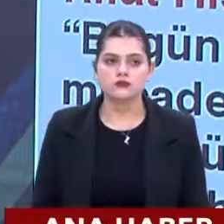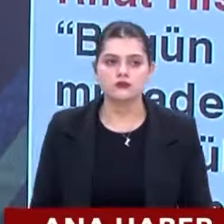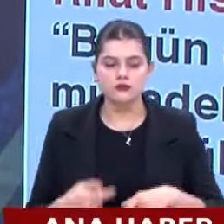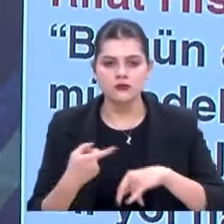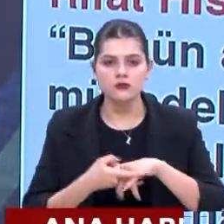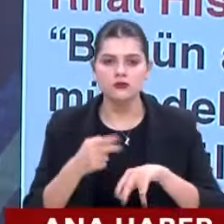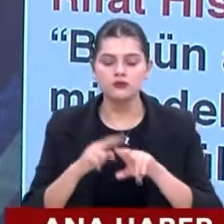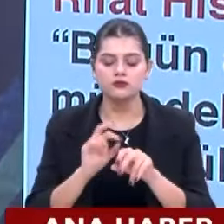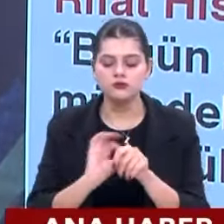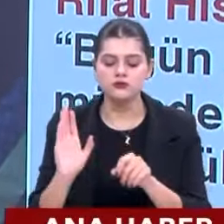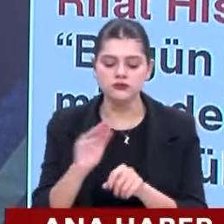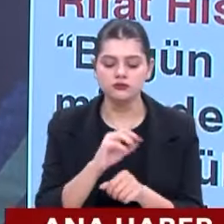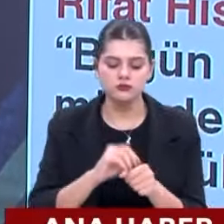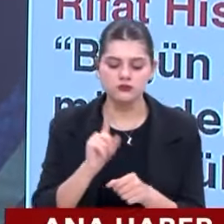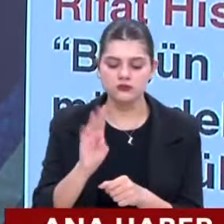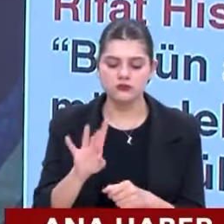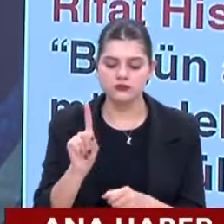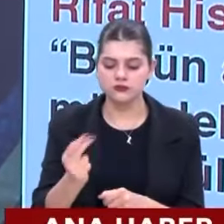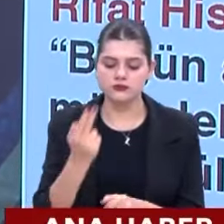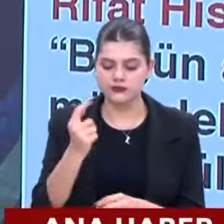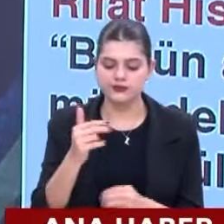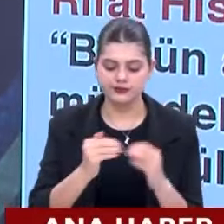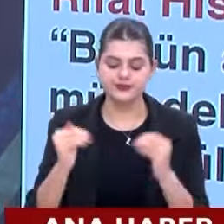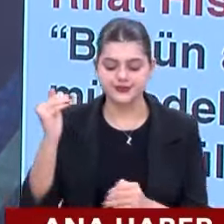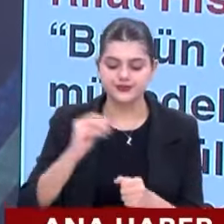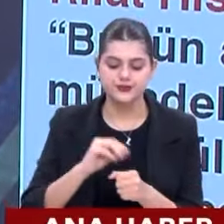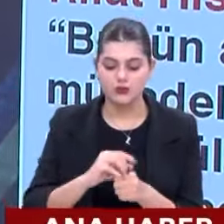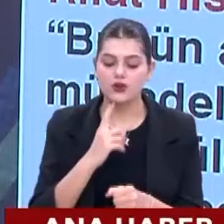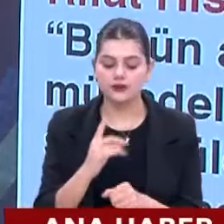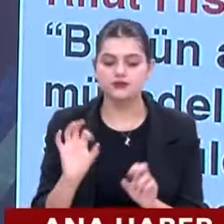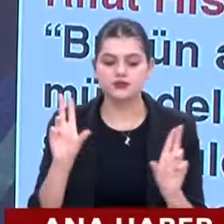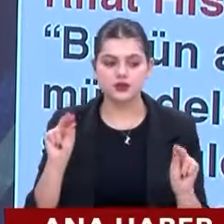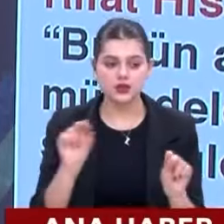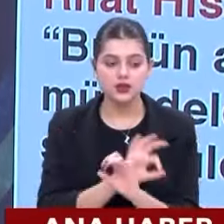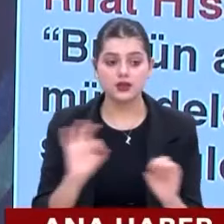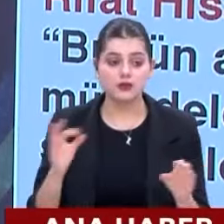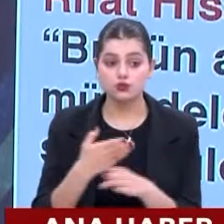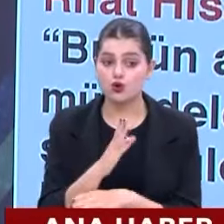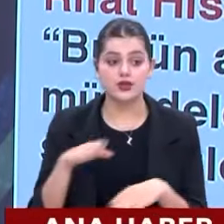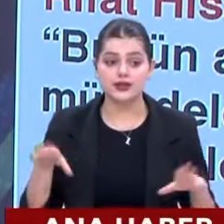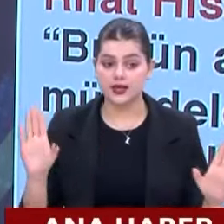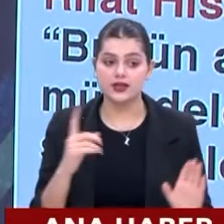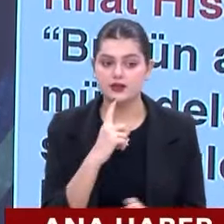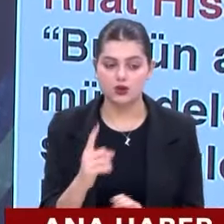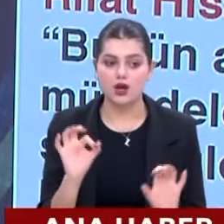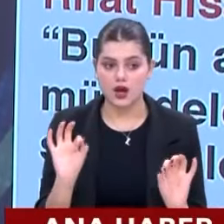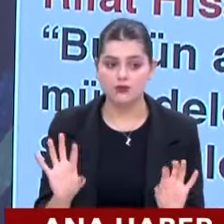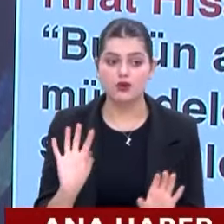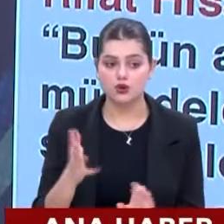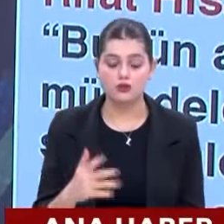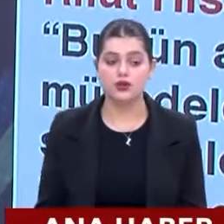Kara, enflasyon hedefi 14'ten 17.5'a yükseltilmiş. Hala yeterince gerçekçi değil ama daha